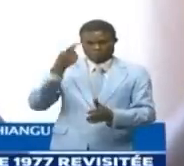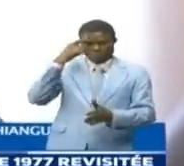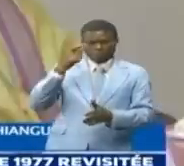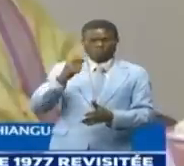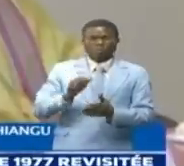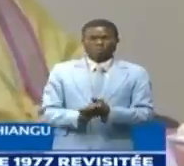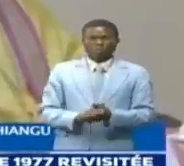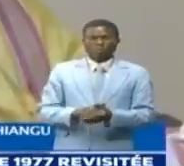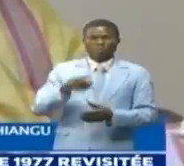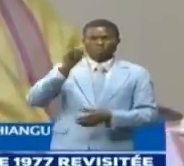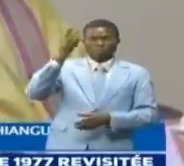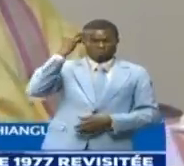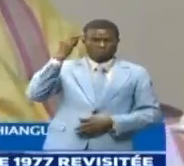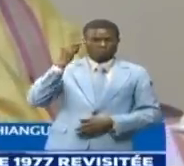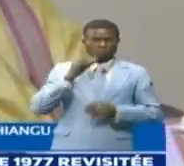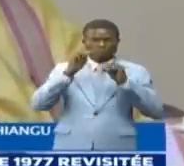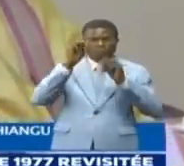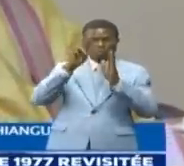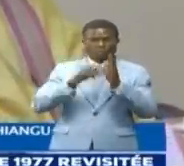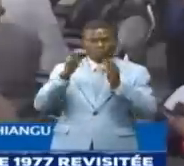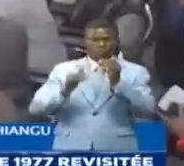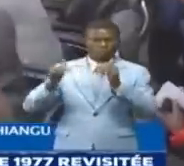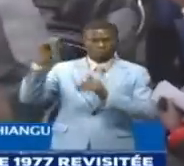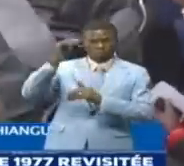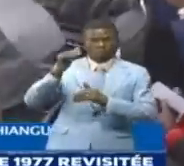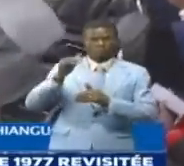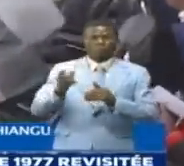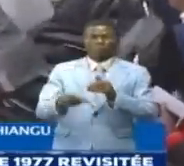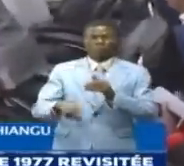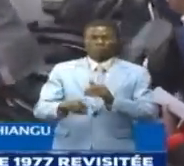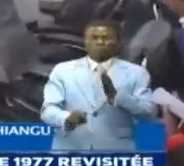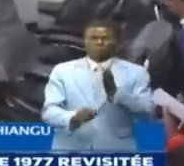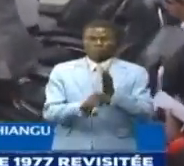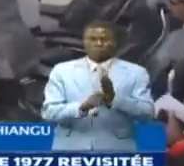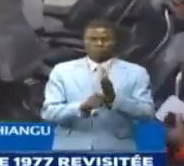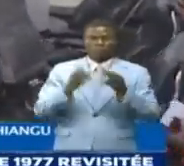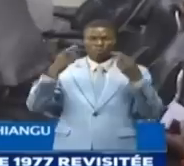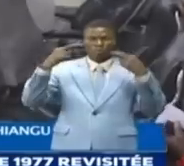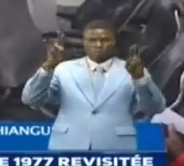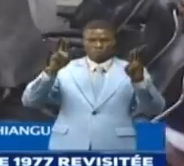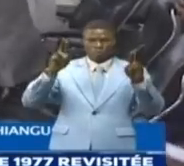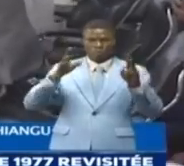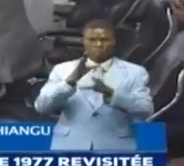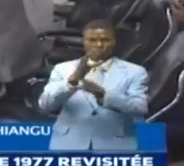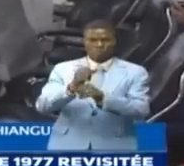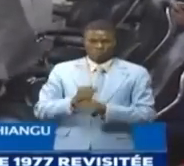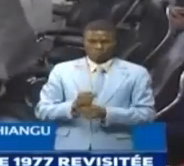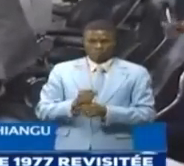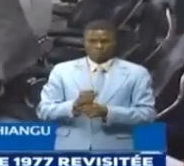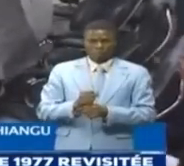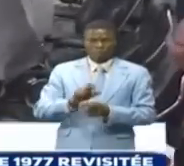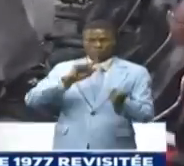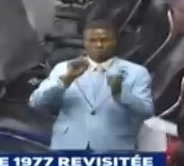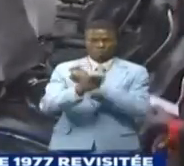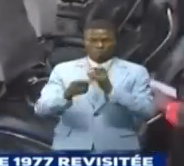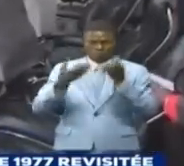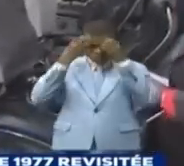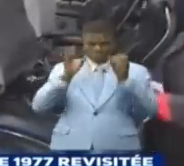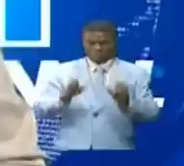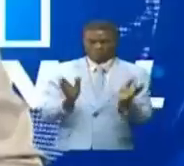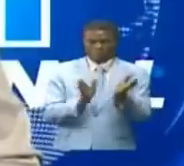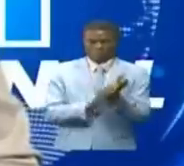Le numéro 1 de l'enseignement primaire, secondaire et technique a finalement réussi à obtenir la révision de la convention